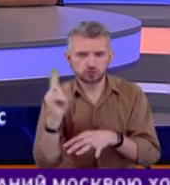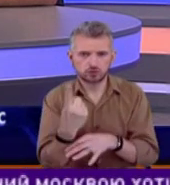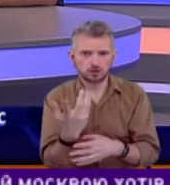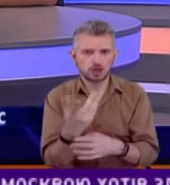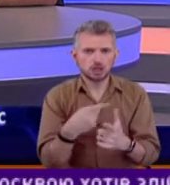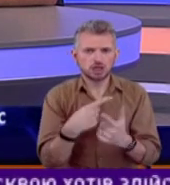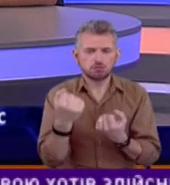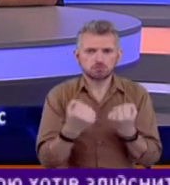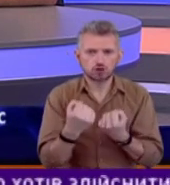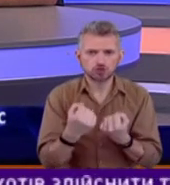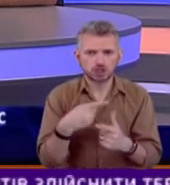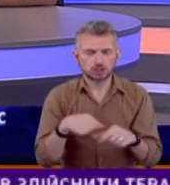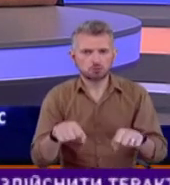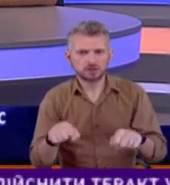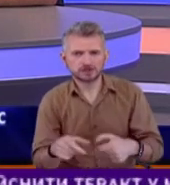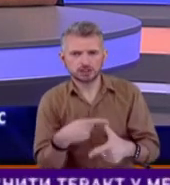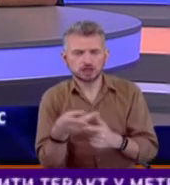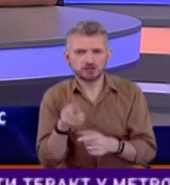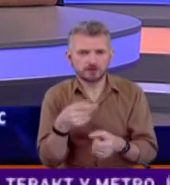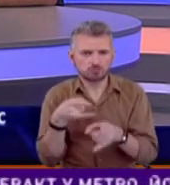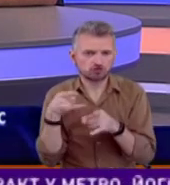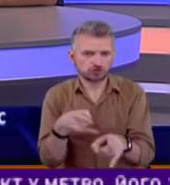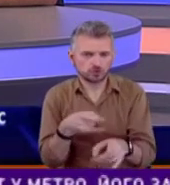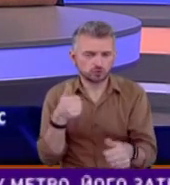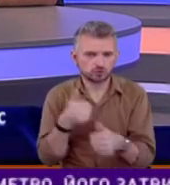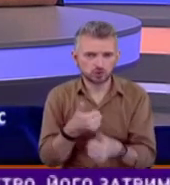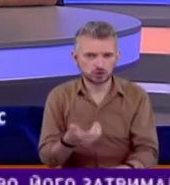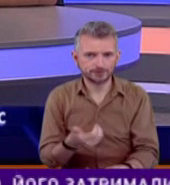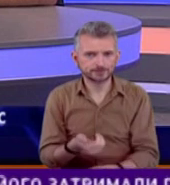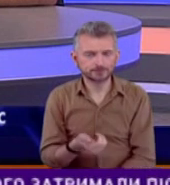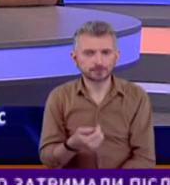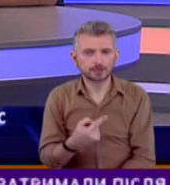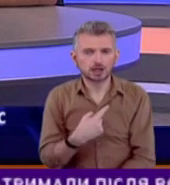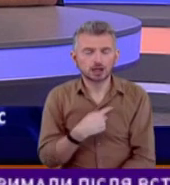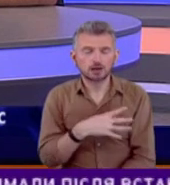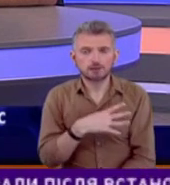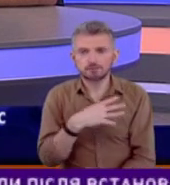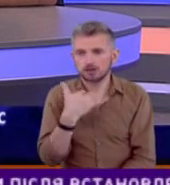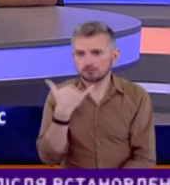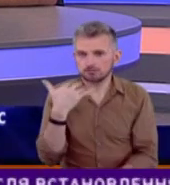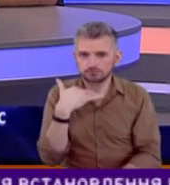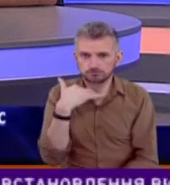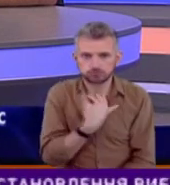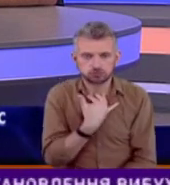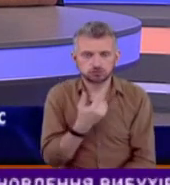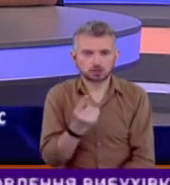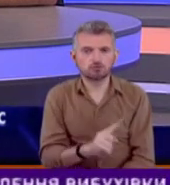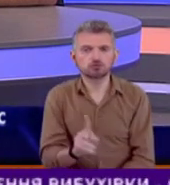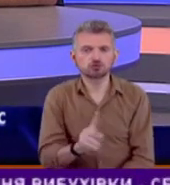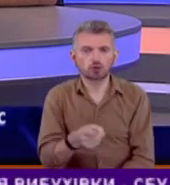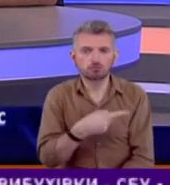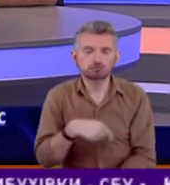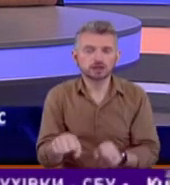или машина, или на мотоцикле, или две машины и так далее. Я был просто поражен тому плану, что